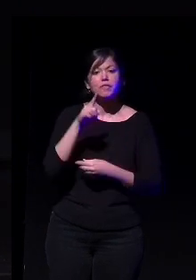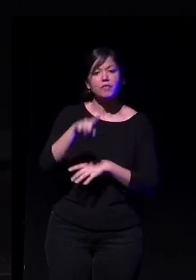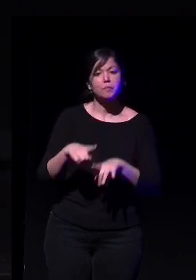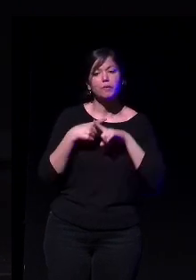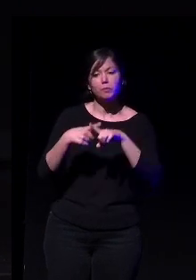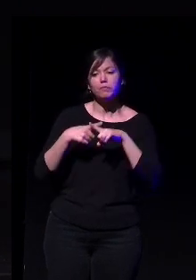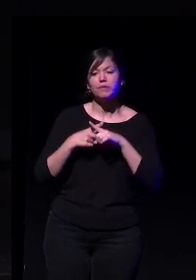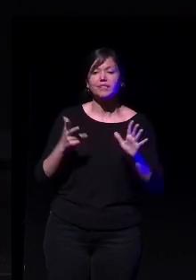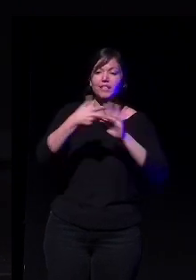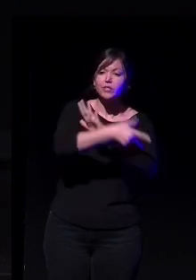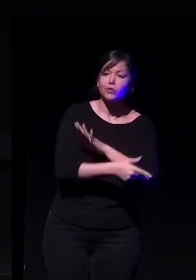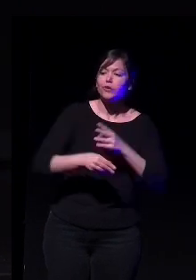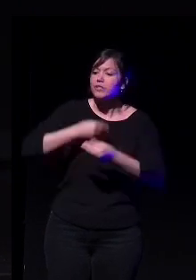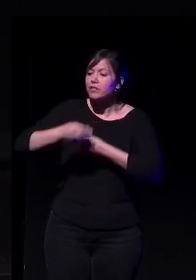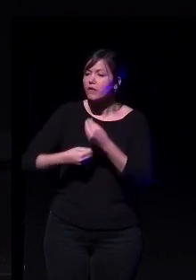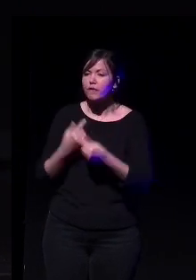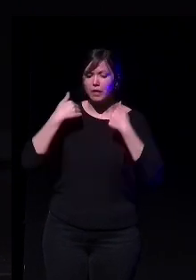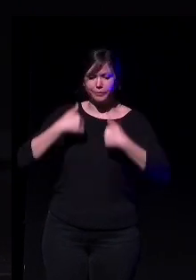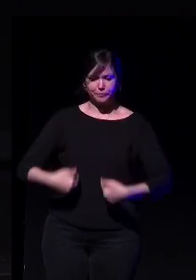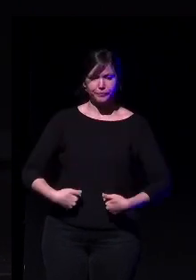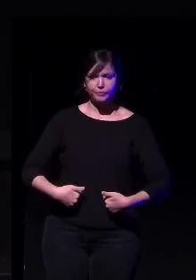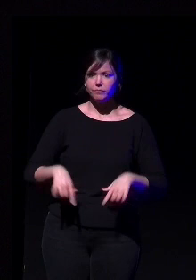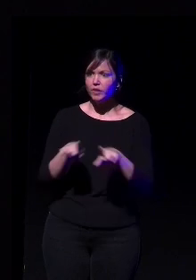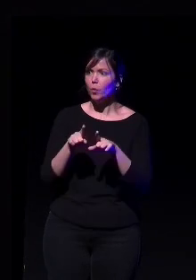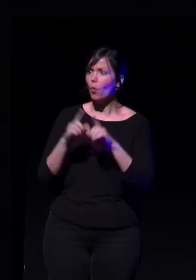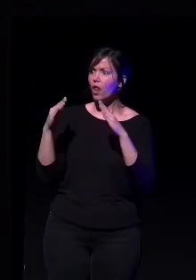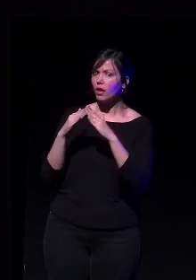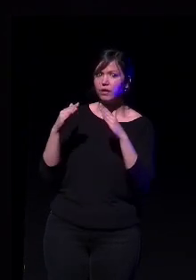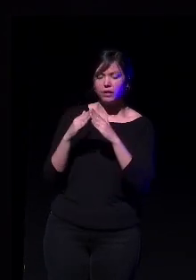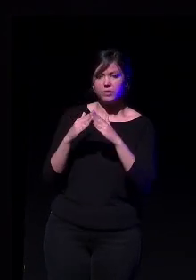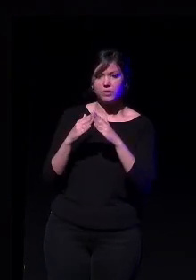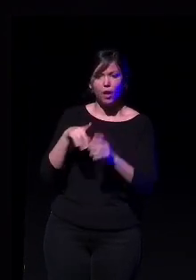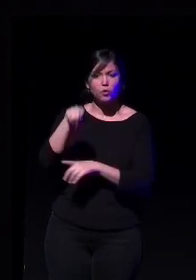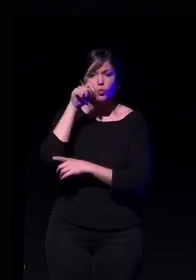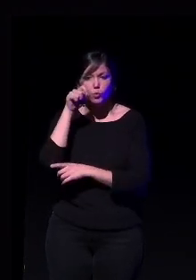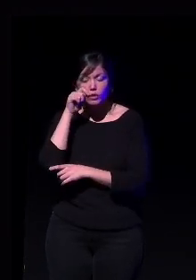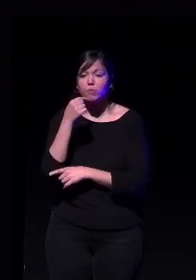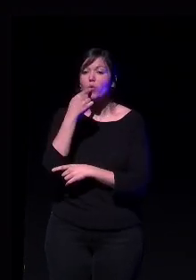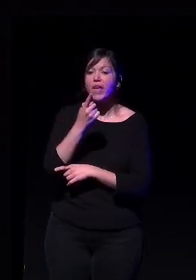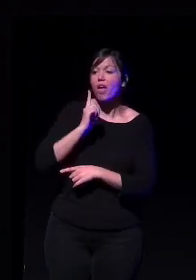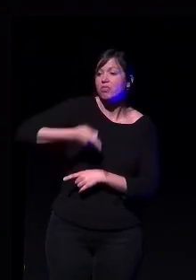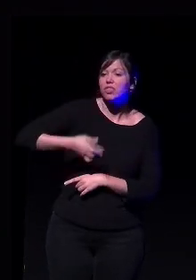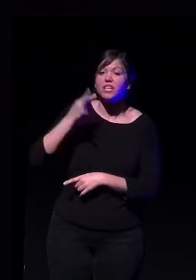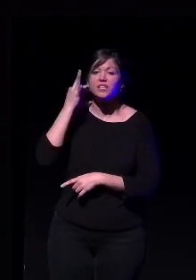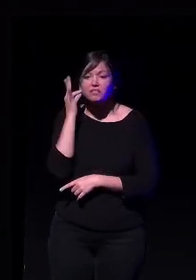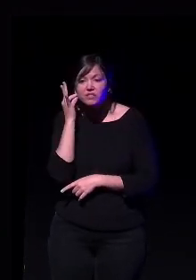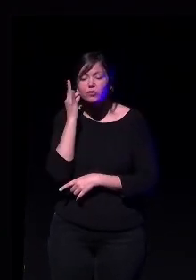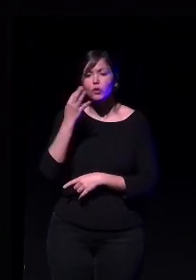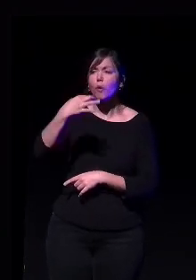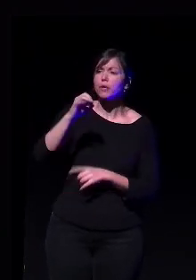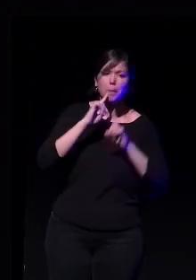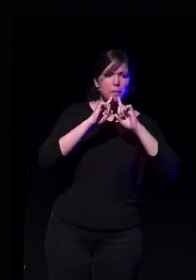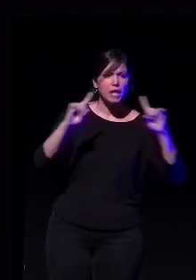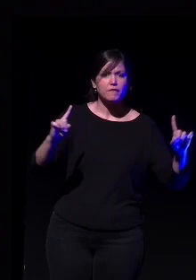sobretot, que se sentin, que ho sentiu com a casa. El turisme, ho deia la directora, no només beneficia els